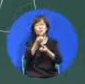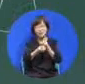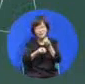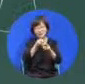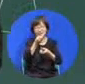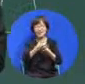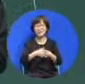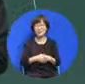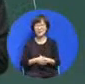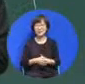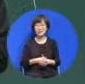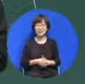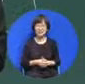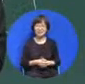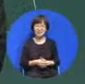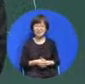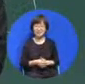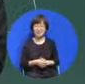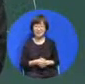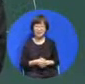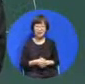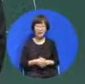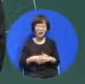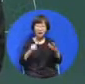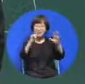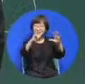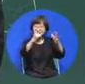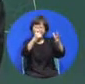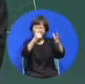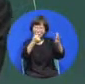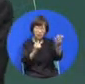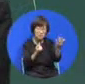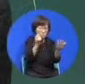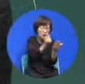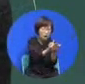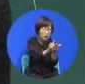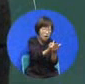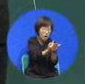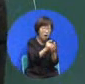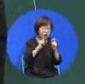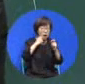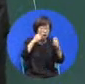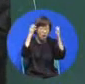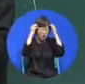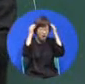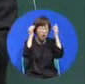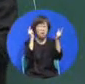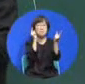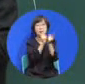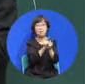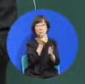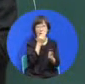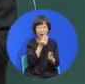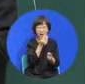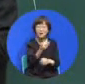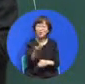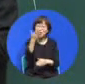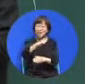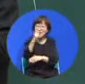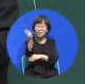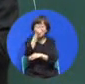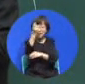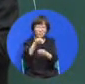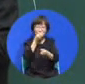어떻게 됩니까? Then what's going to happen when you go out into the world? There are so many hardships. 그때 말했습니다. This is what he said. 여호와가